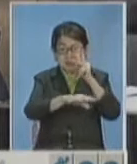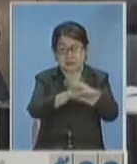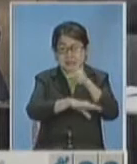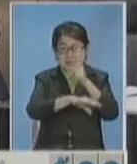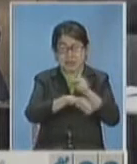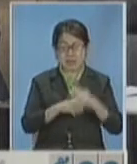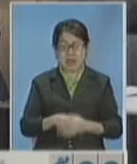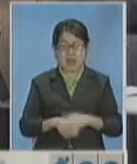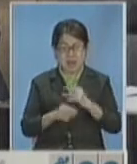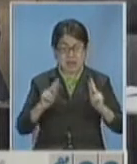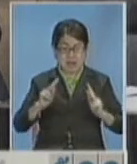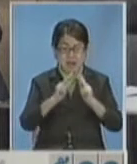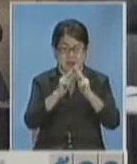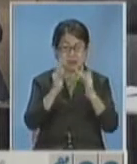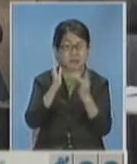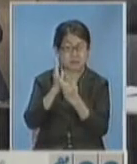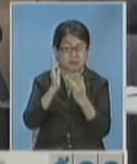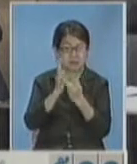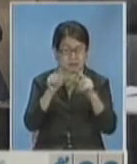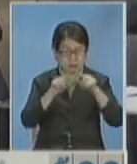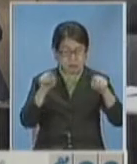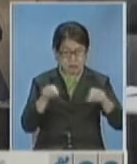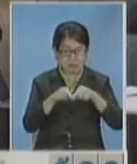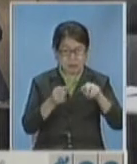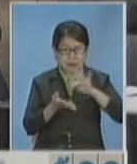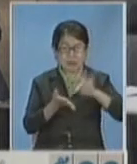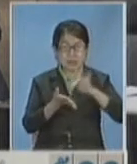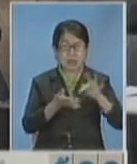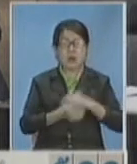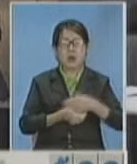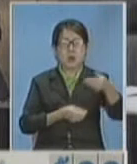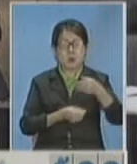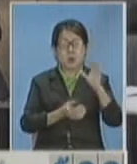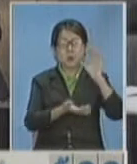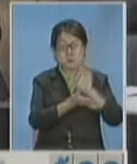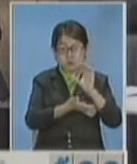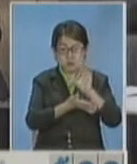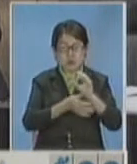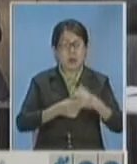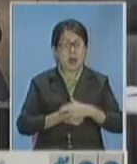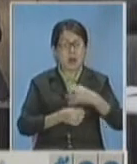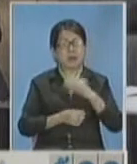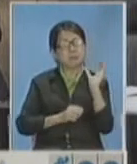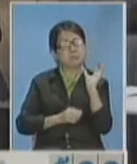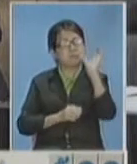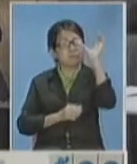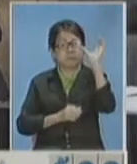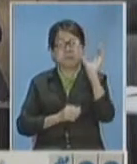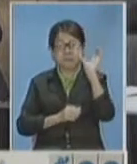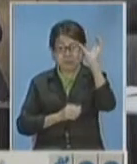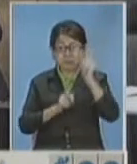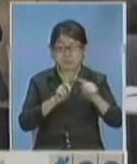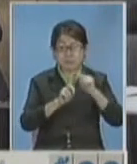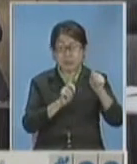อร์พกพาของกระทรวง ICT นะคะได้ของงบประมาณมาค่าติดตั้งระบบ Wi-Fi เราเตอร์อะไรต่าง